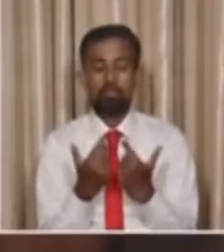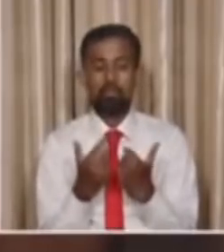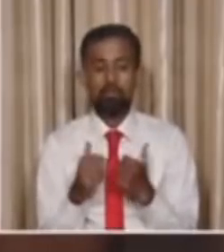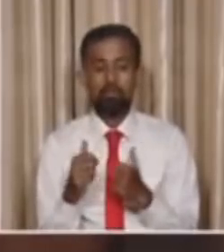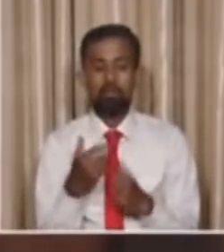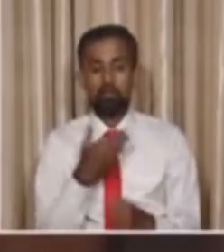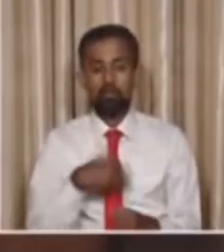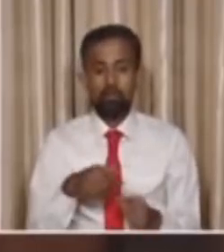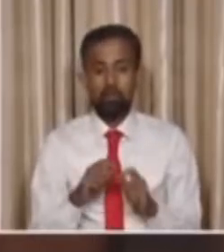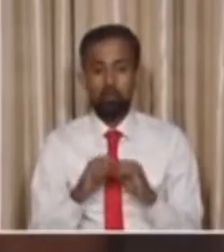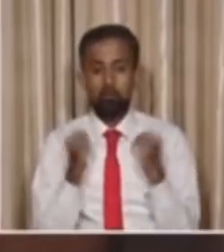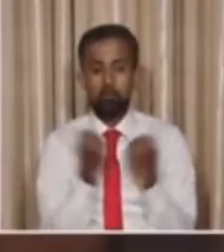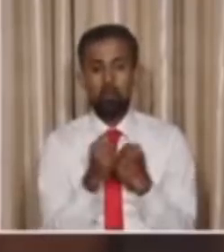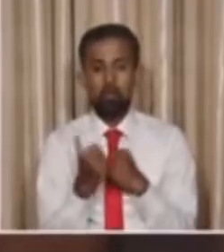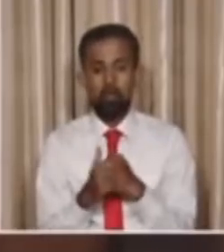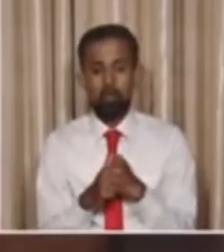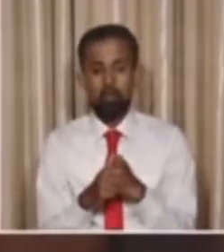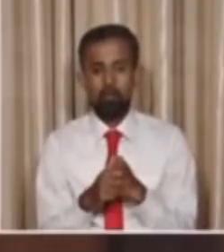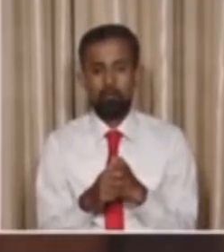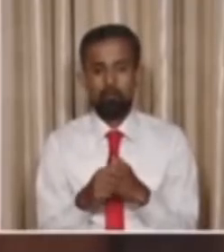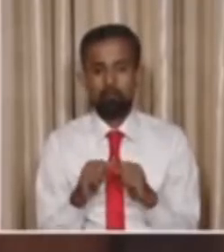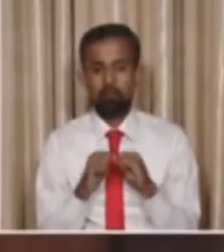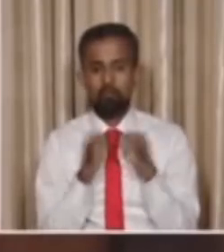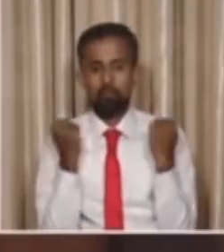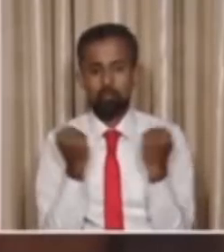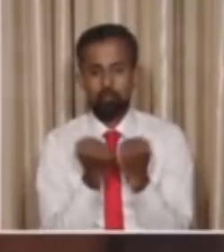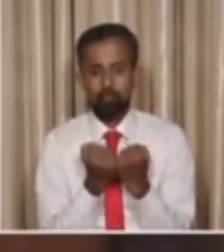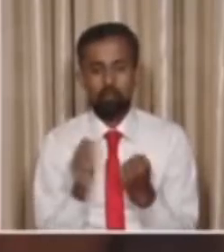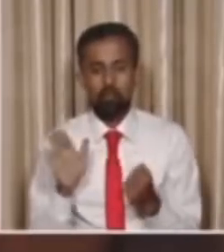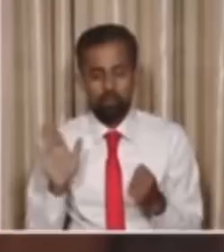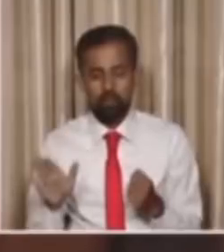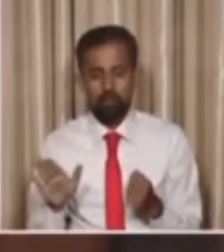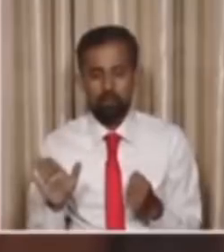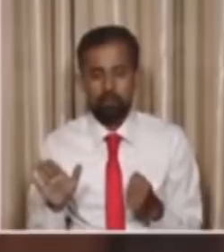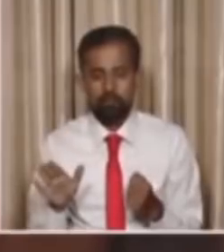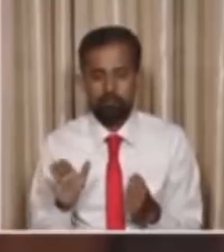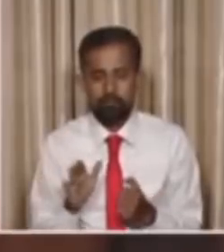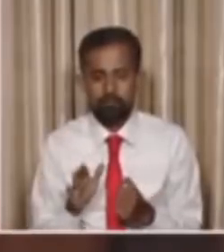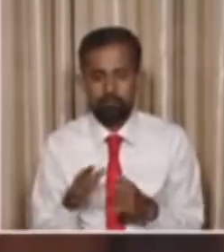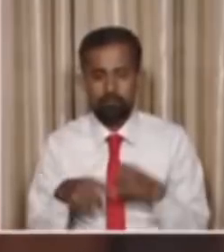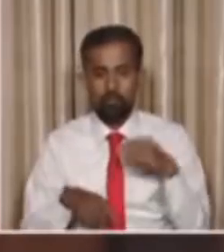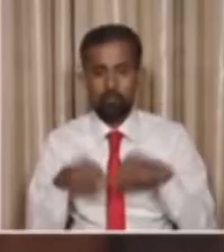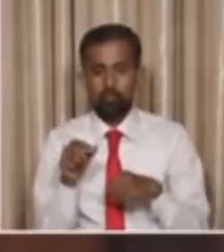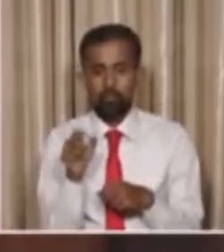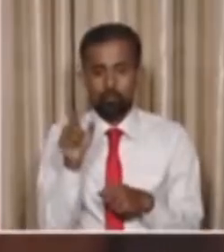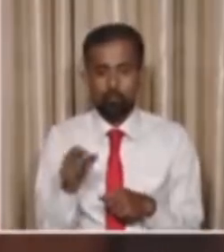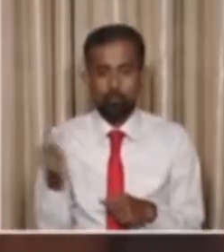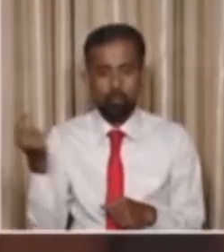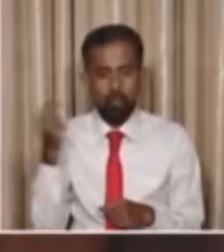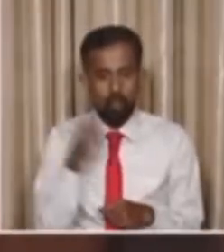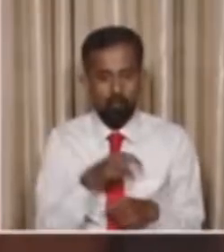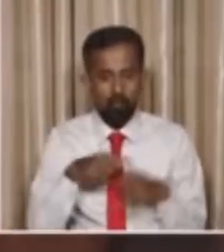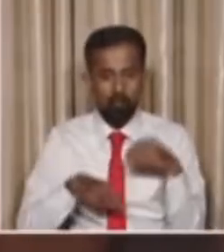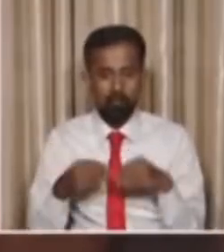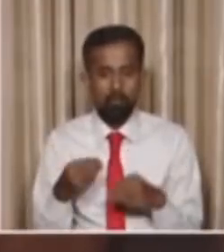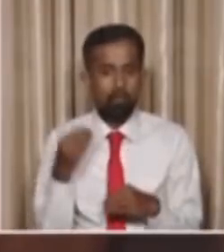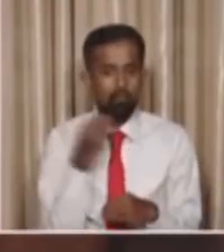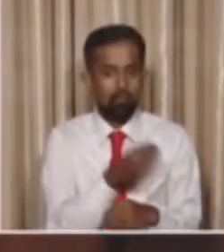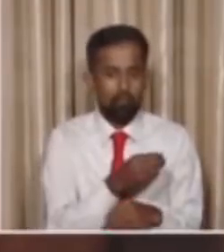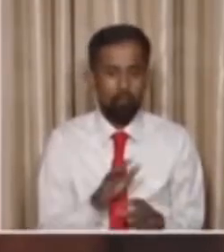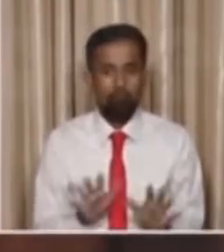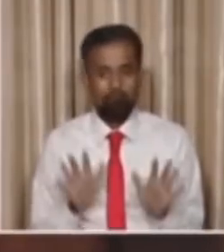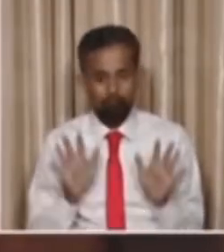කීයක් ක්‍රිකට් ක්ලබ් හැදිලා තියෙනවද මේ ක්ලබ් වල ඉන්න ඒ තියෙන ඡන්දදායකින් ඇවිල්ලා මේ ඡන්දය භාවිතා කිරීම සඳහා